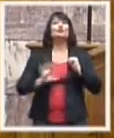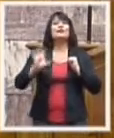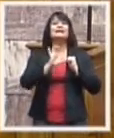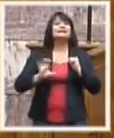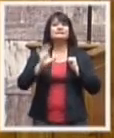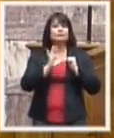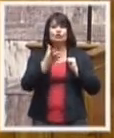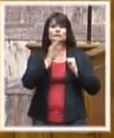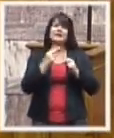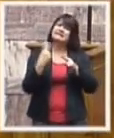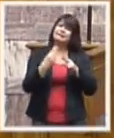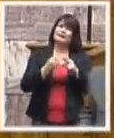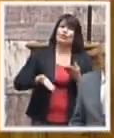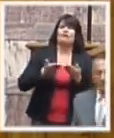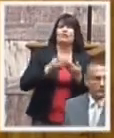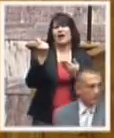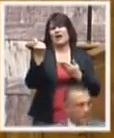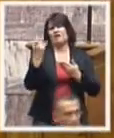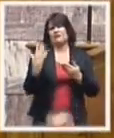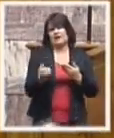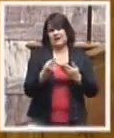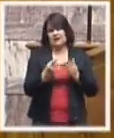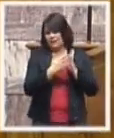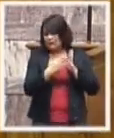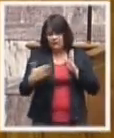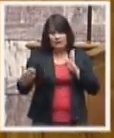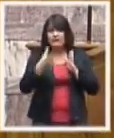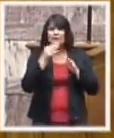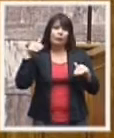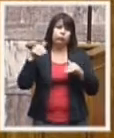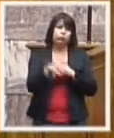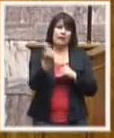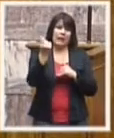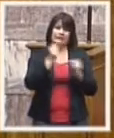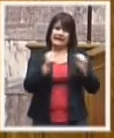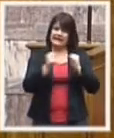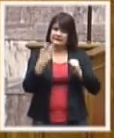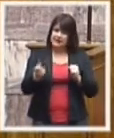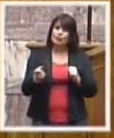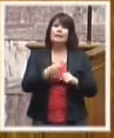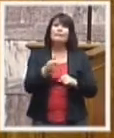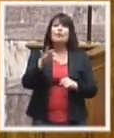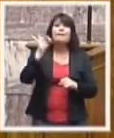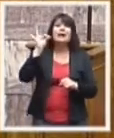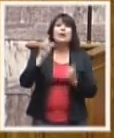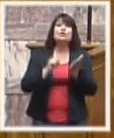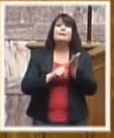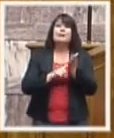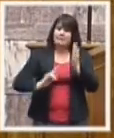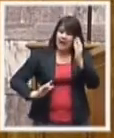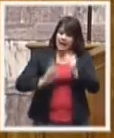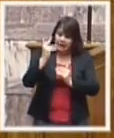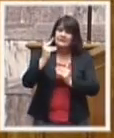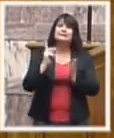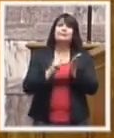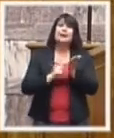μεγάλη βιομηχανία που όλοι πρέπει να δώσουμε προσοχή και διανύοντας μια περίοδο έντονης οικονομικής κρίσης, έχουμε μόνο μια επιλογή για να οδηγηθούμε σε ανάπτυξη, τον